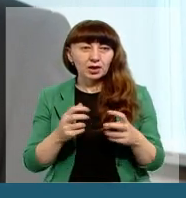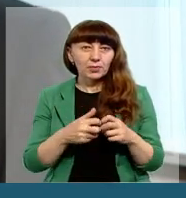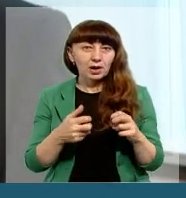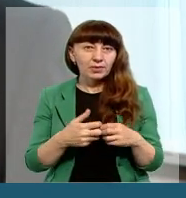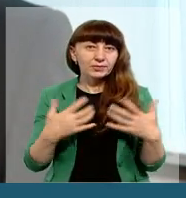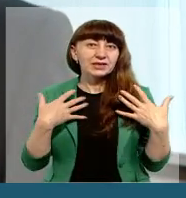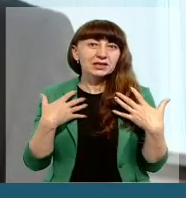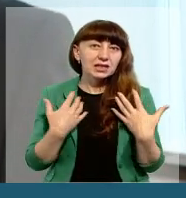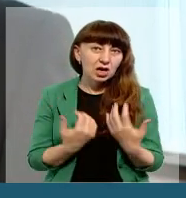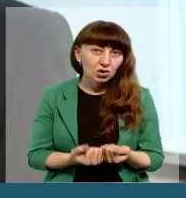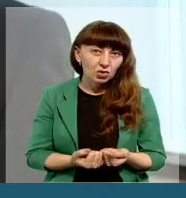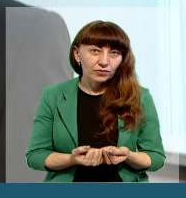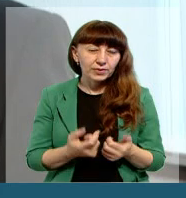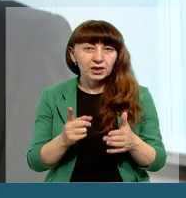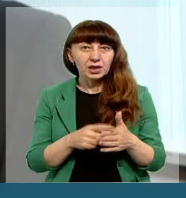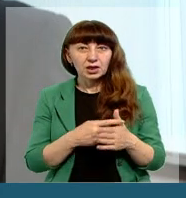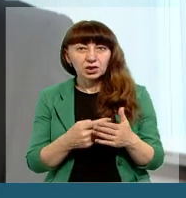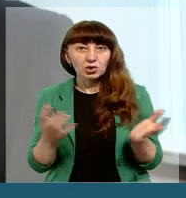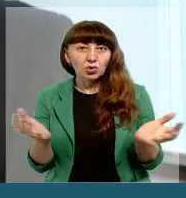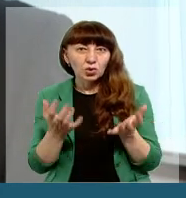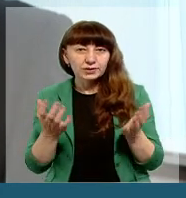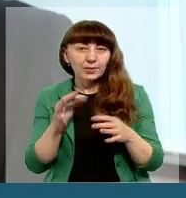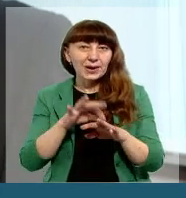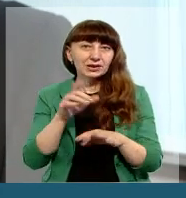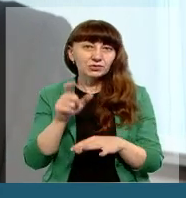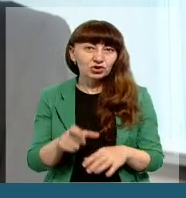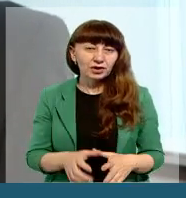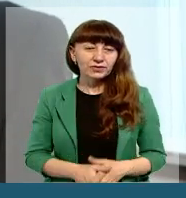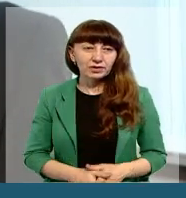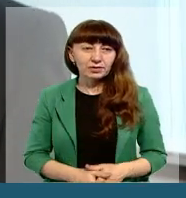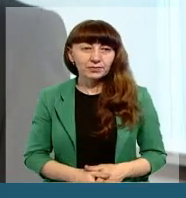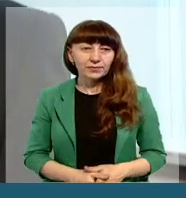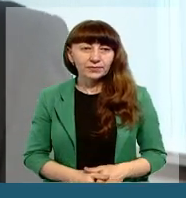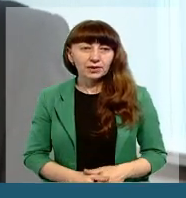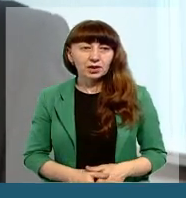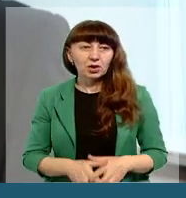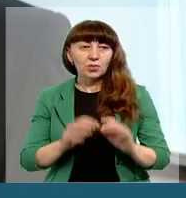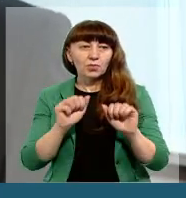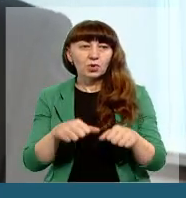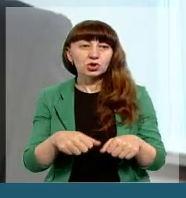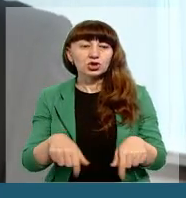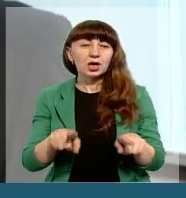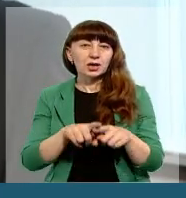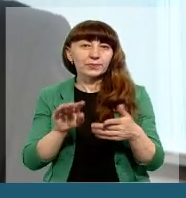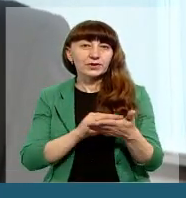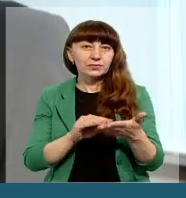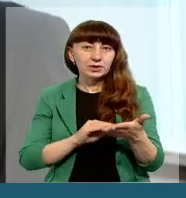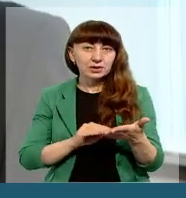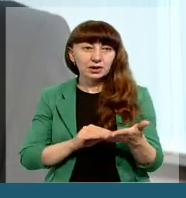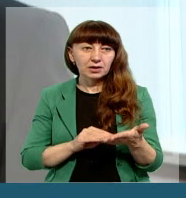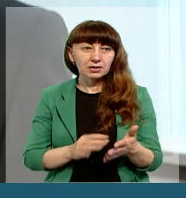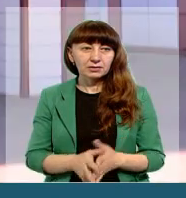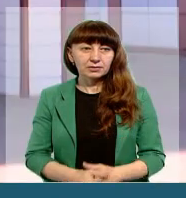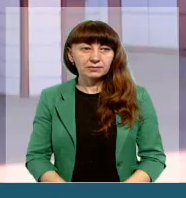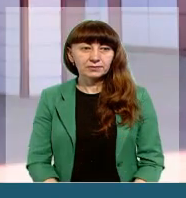проблемы со здоровьем, вы ухаживаете за больным человеком, своим родственником, вы можете написать также письменное заявление и проголосовать